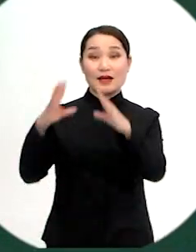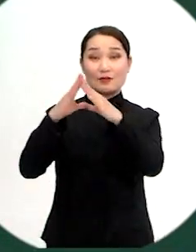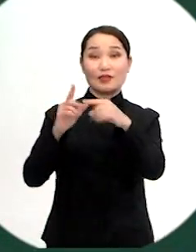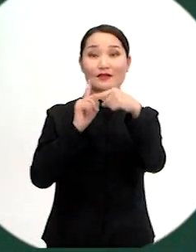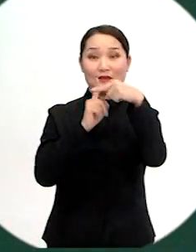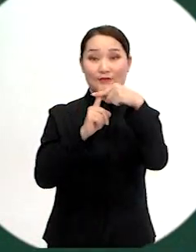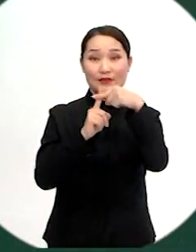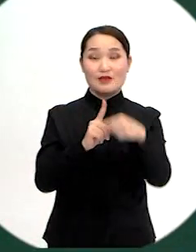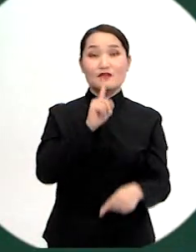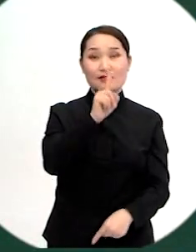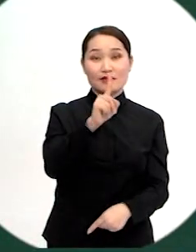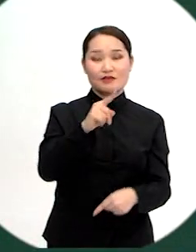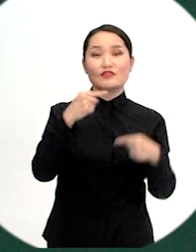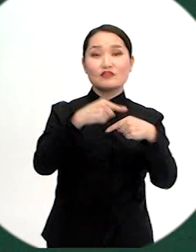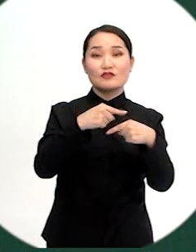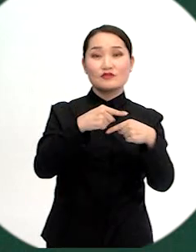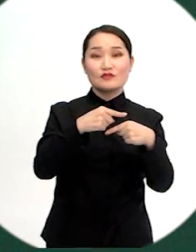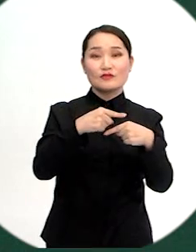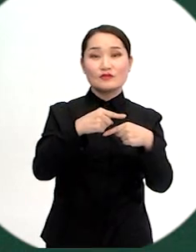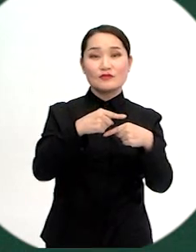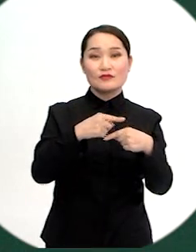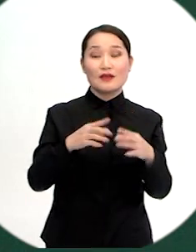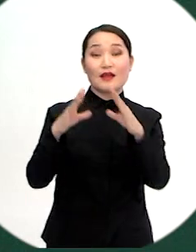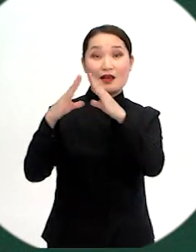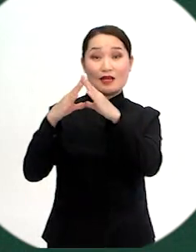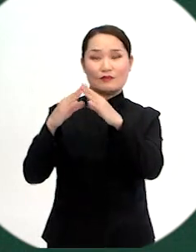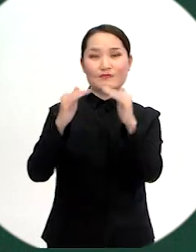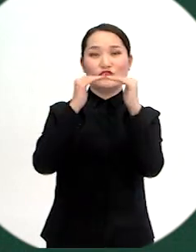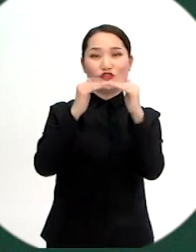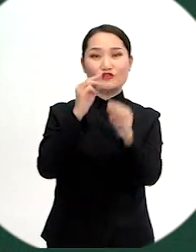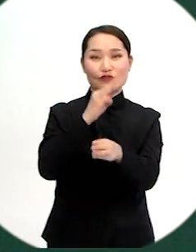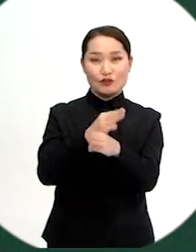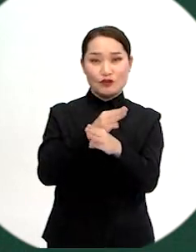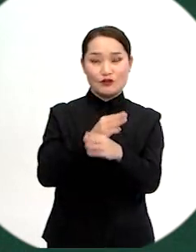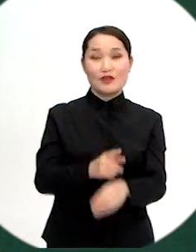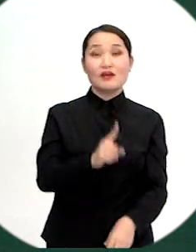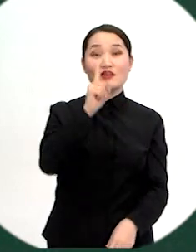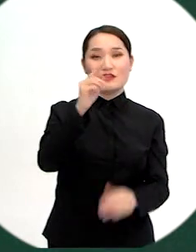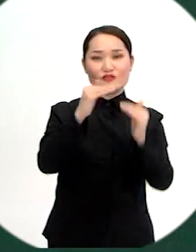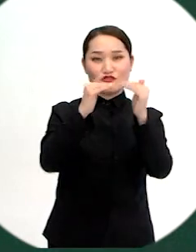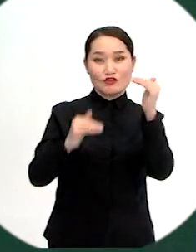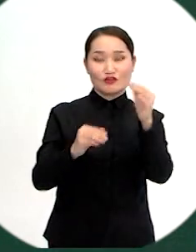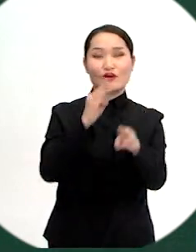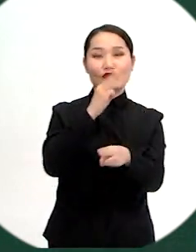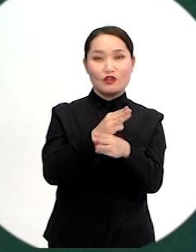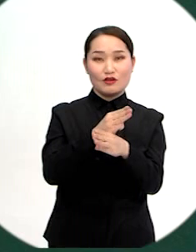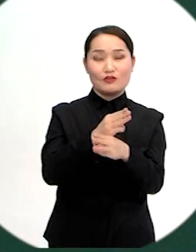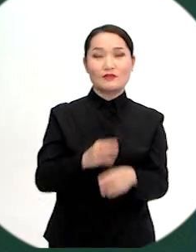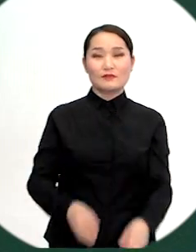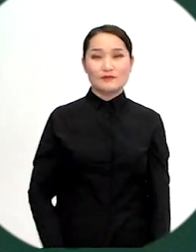10 дээр нэмэх нь 1. 10 тэгш тоо, 1 сондгой